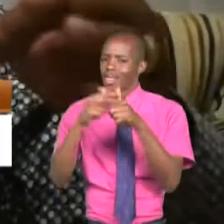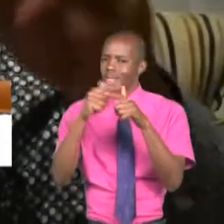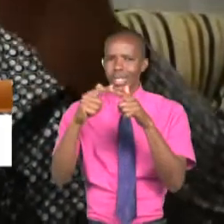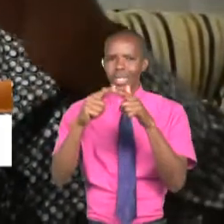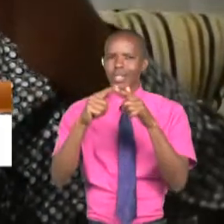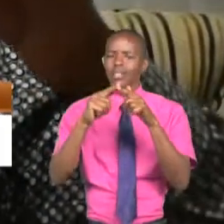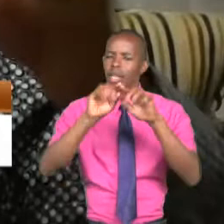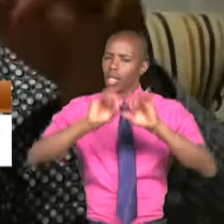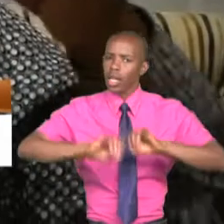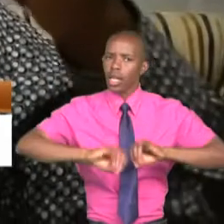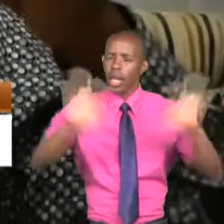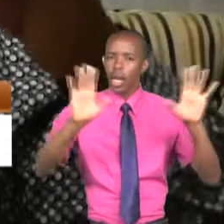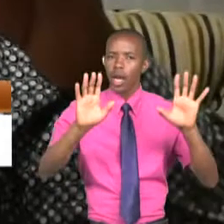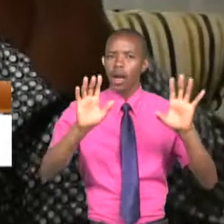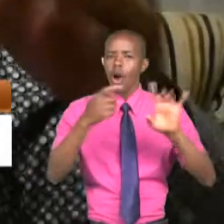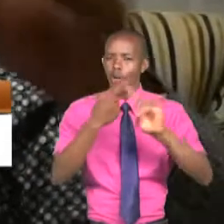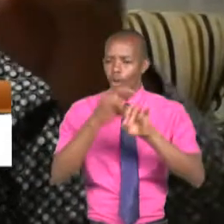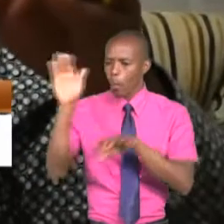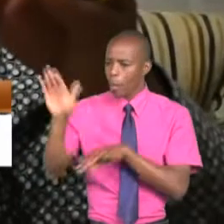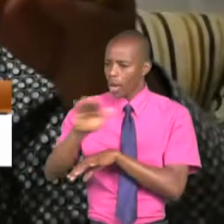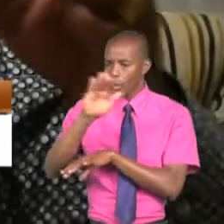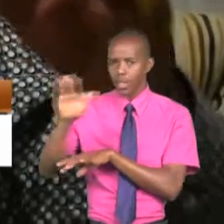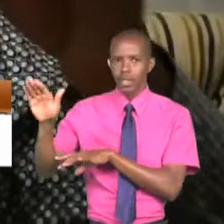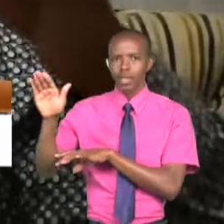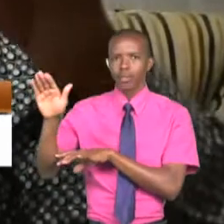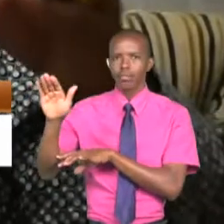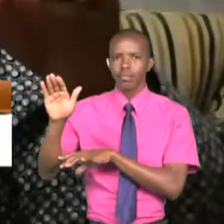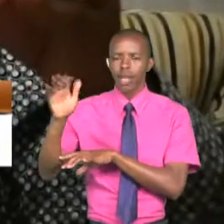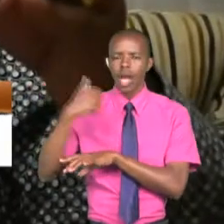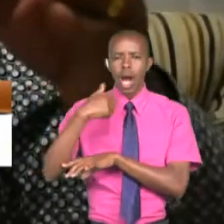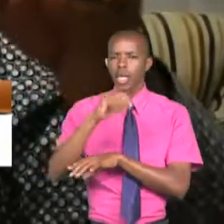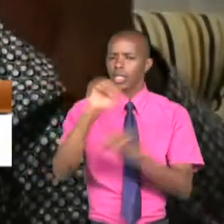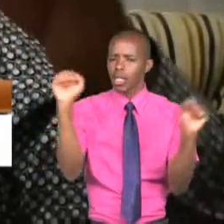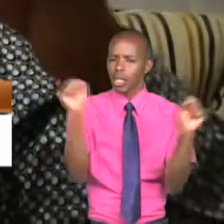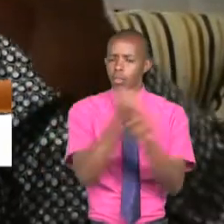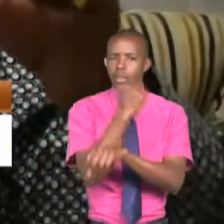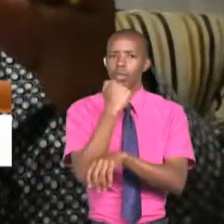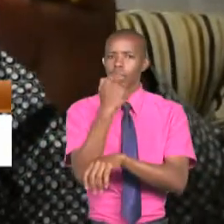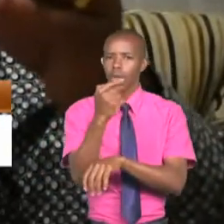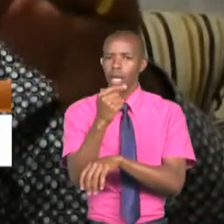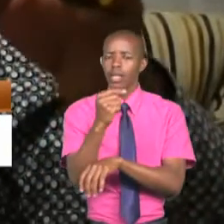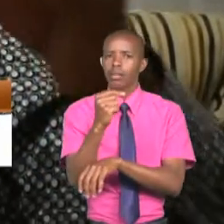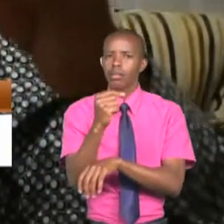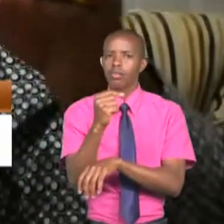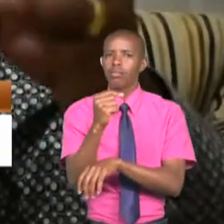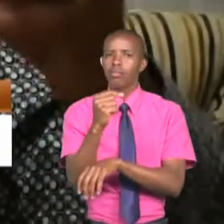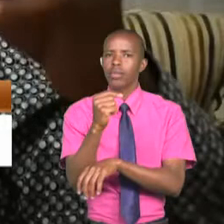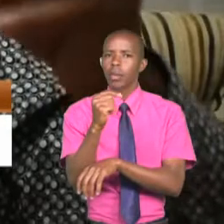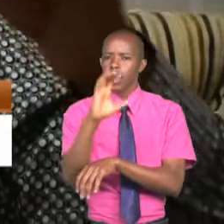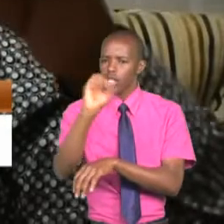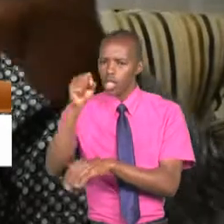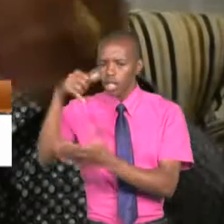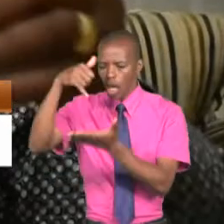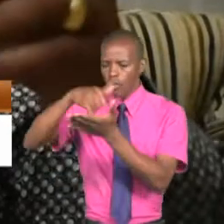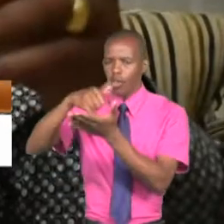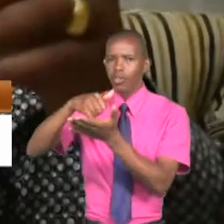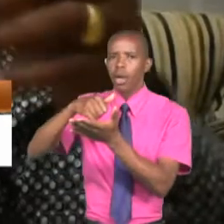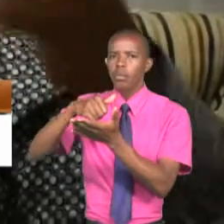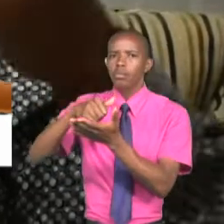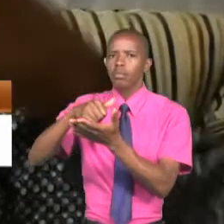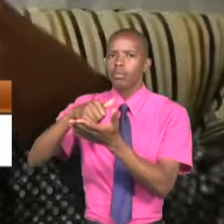purely from parliament. We cannot say cabinet will consist of members of